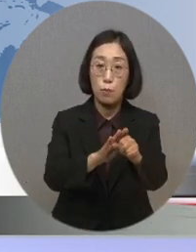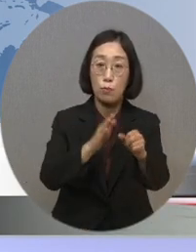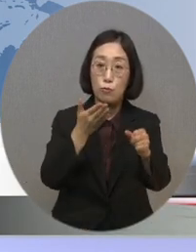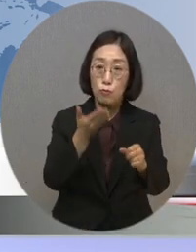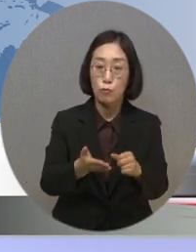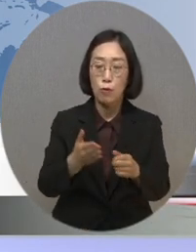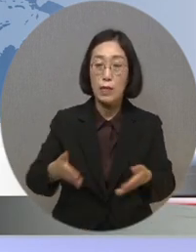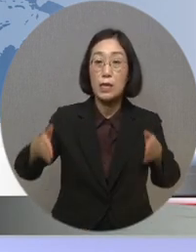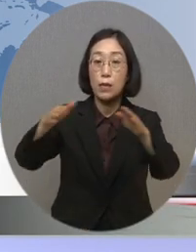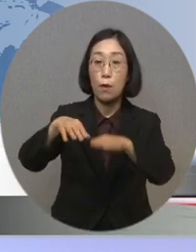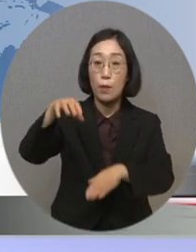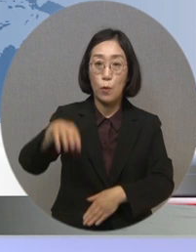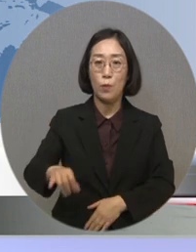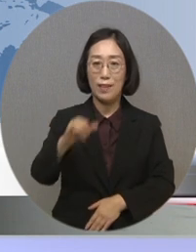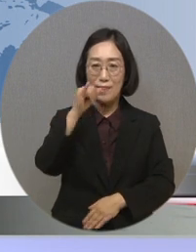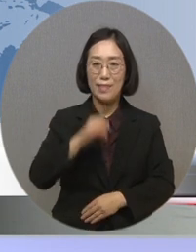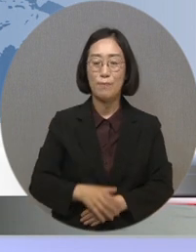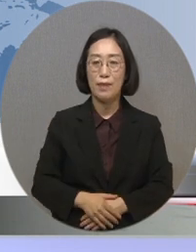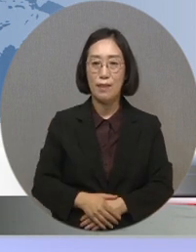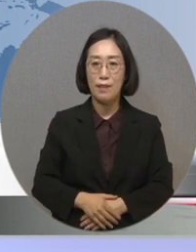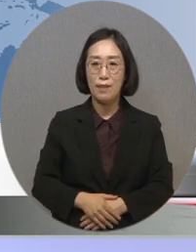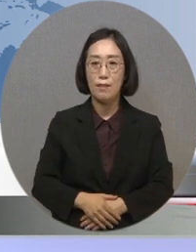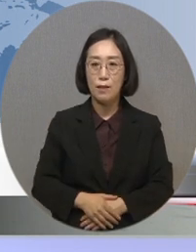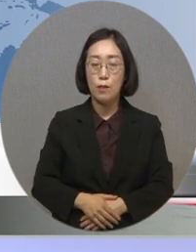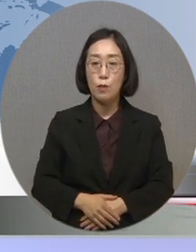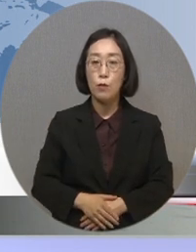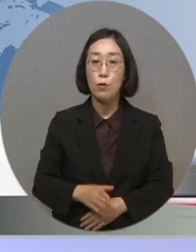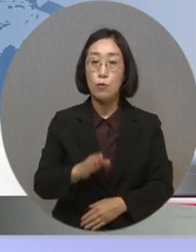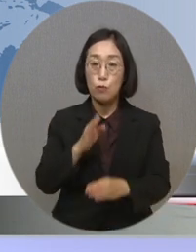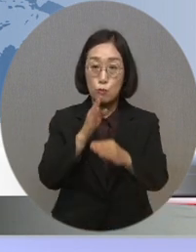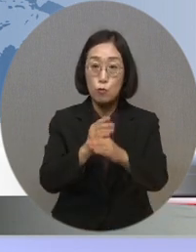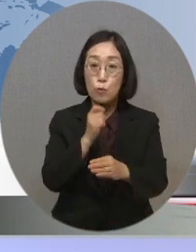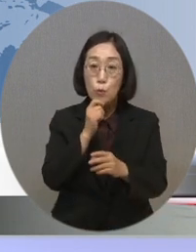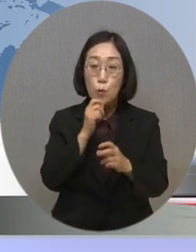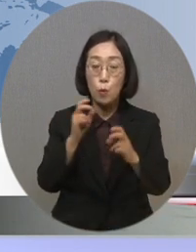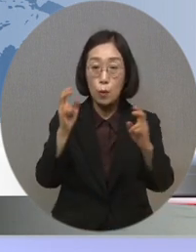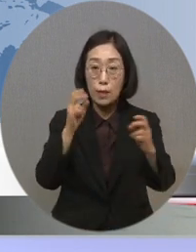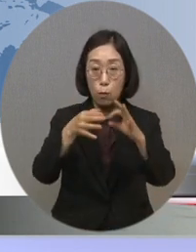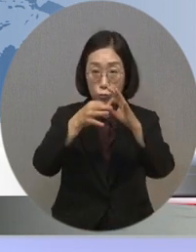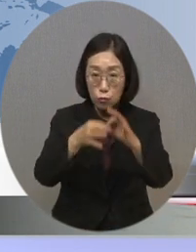있는 공공기관이 있습니다. 바로 중소벤처기업부사나